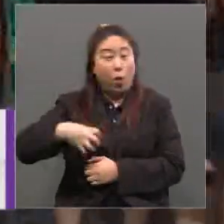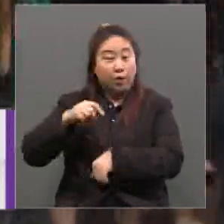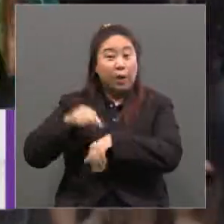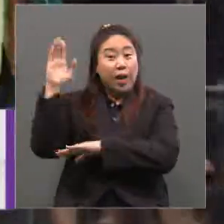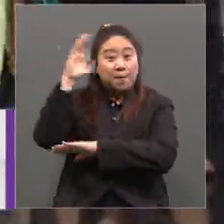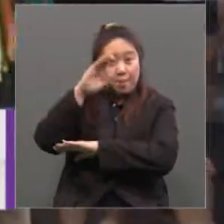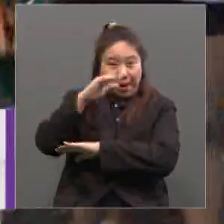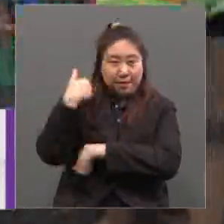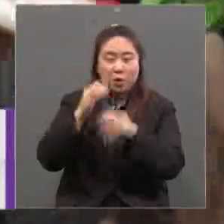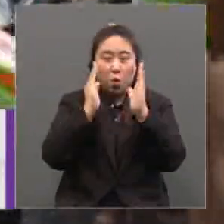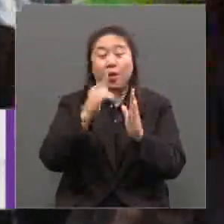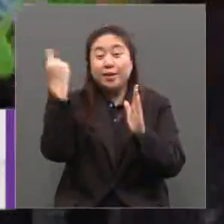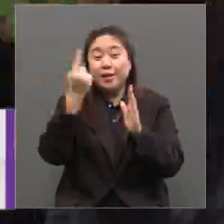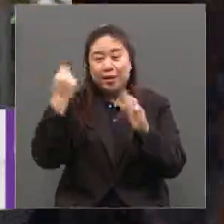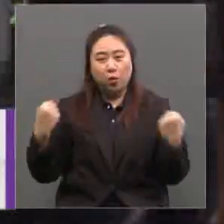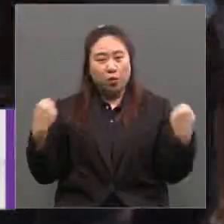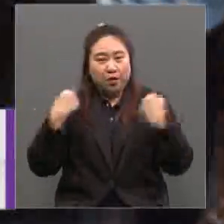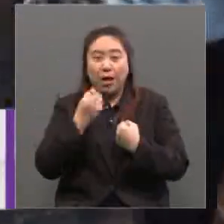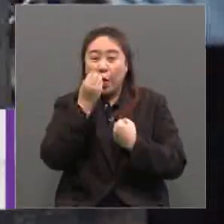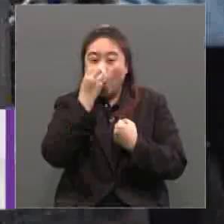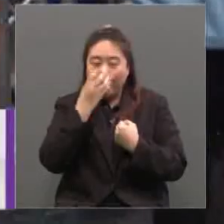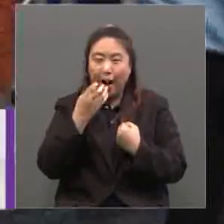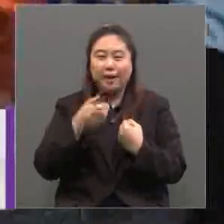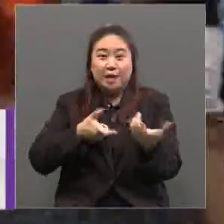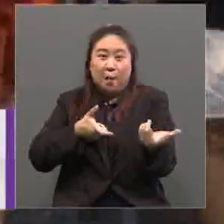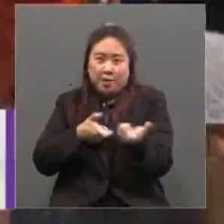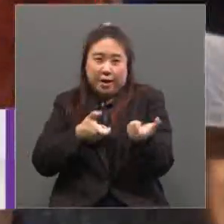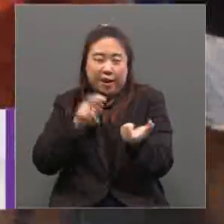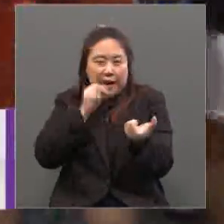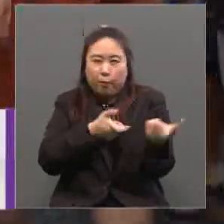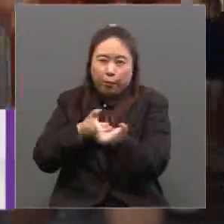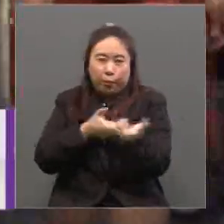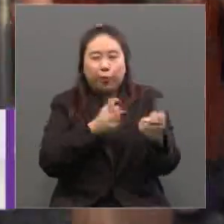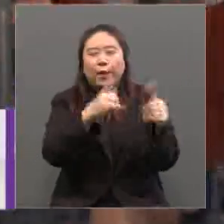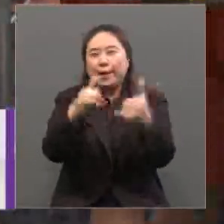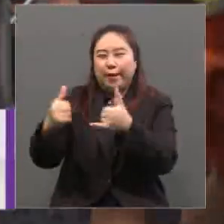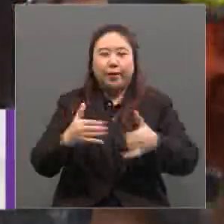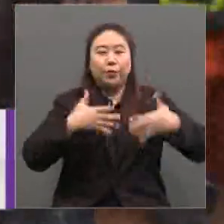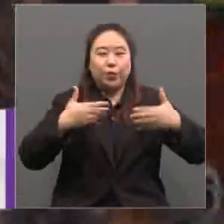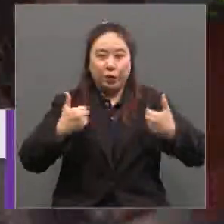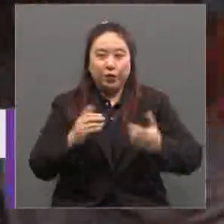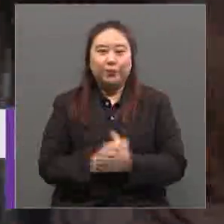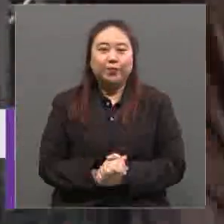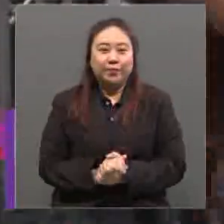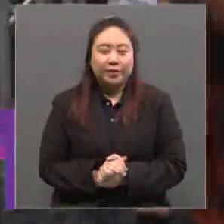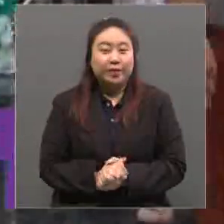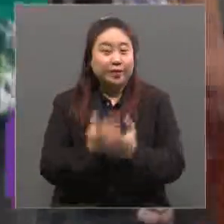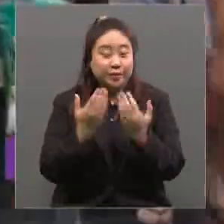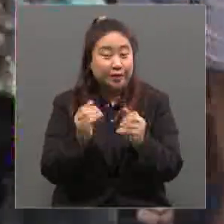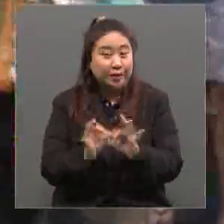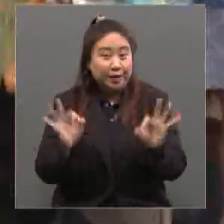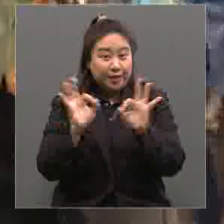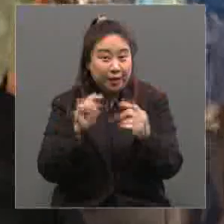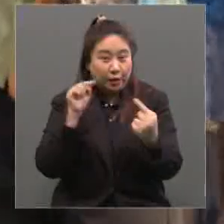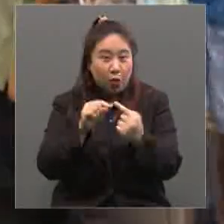ก็มีนักท่องเที่ยวนะคะสวมเสื้อลายดอกถือปืนฉีดน้ำเข้ามาเล่นน้ำกันอย่างคึกคักกันเลยทีเดียวค่ะซึ่งก็ยังคงเน้นย้ำถึงมาตรการ